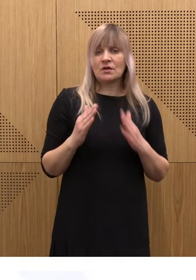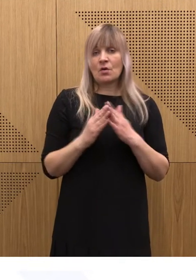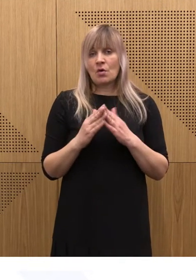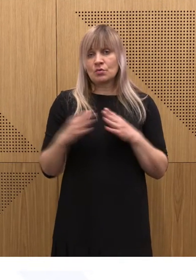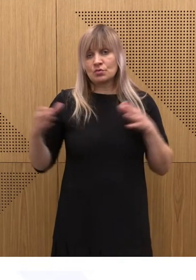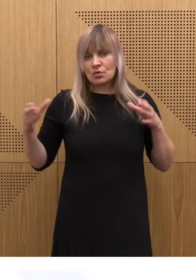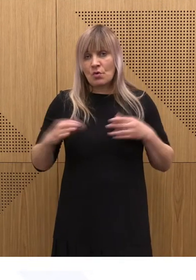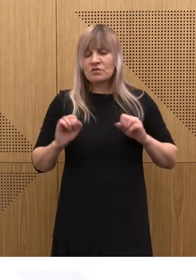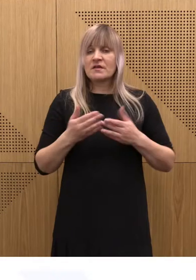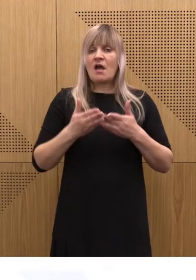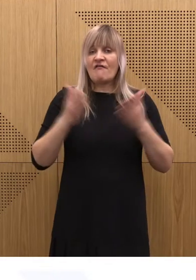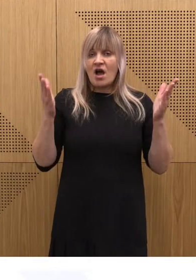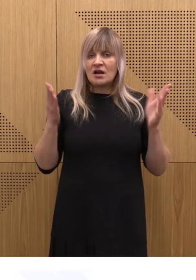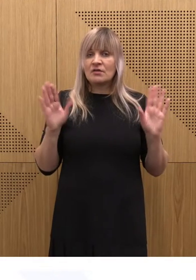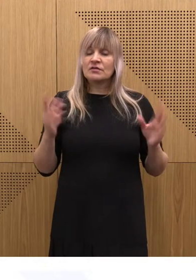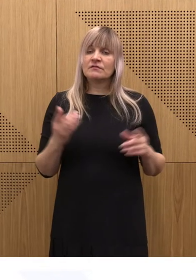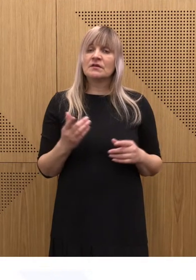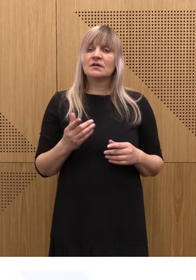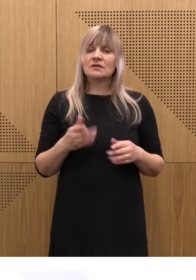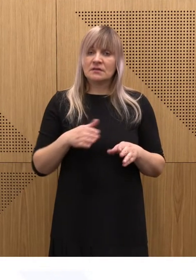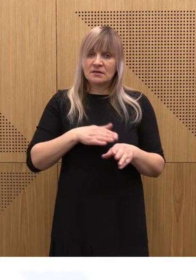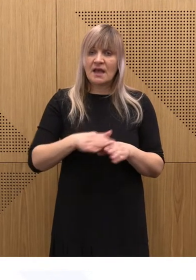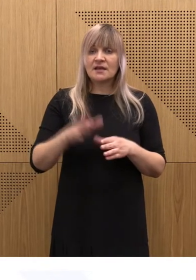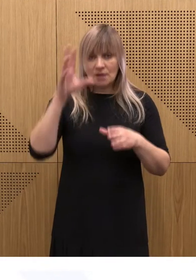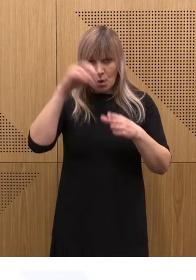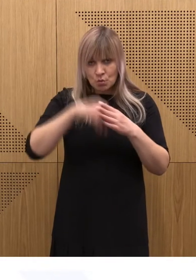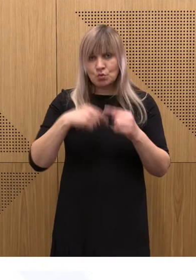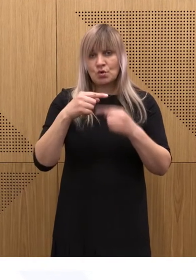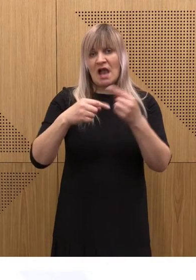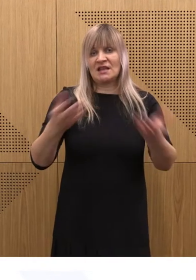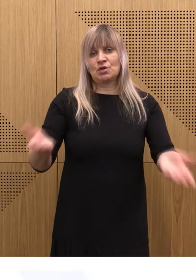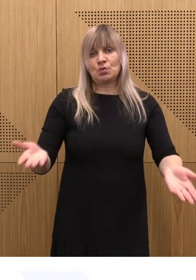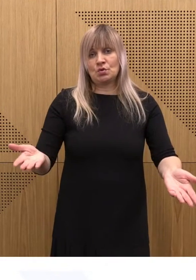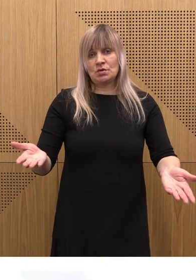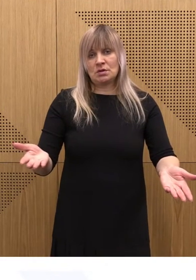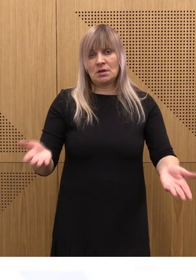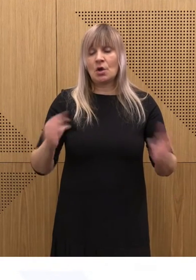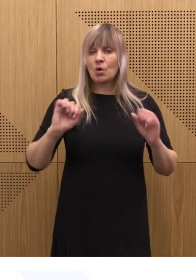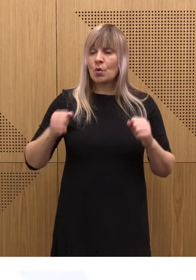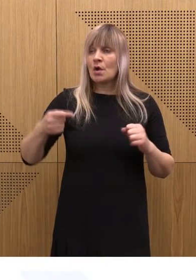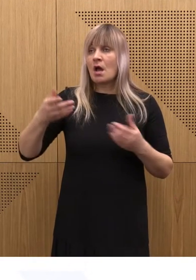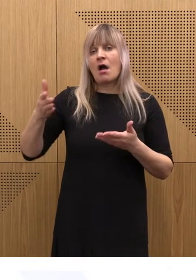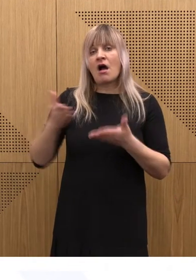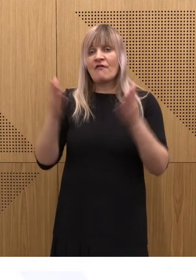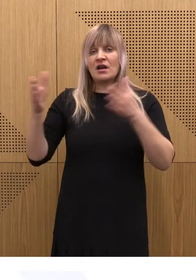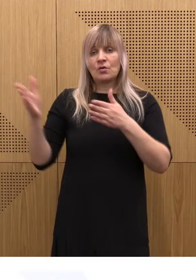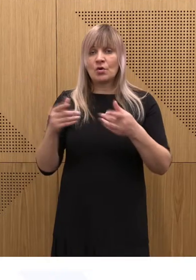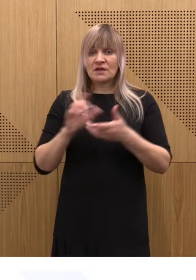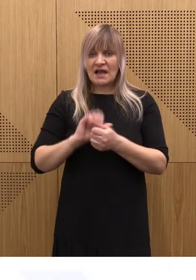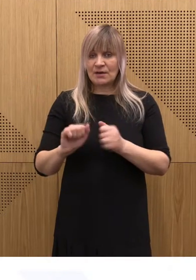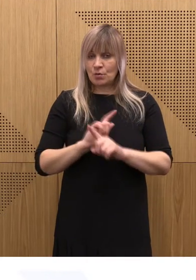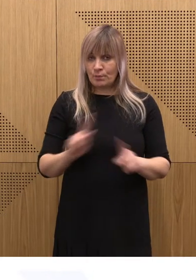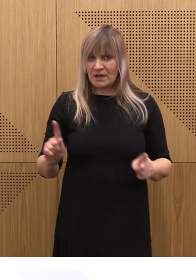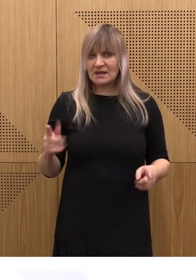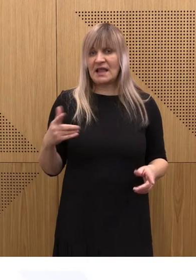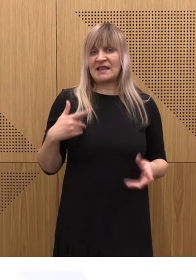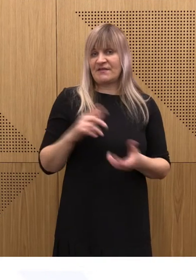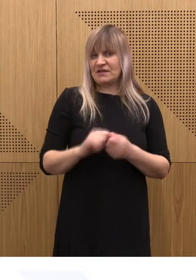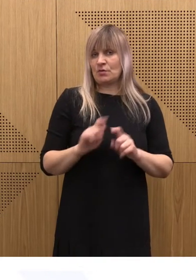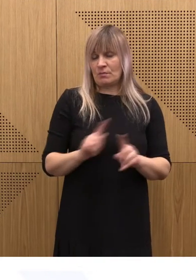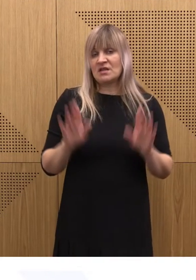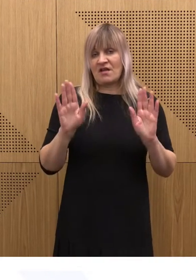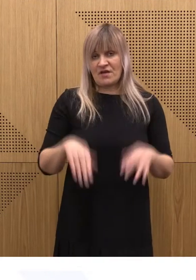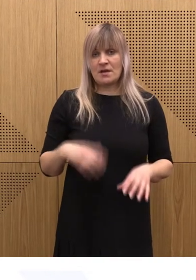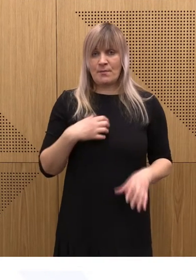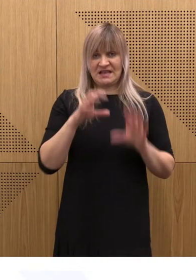teistega avalikult või eraviisiliselt täita usutalitusi, kui see ei kahjusta avaliku korda tervist ega kõlblust.